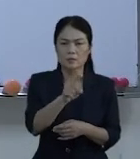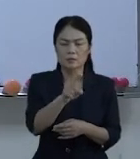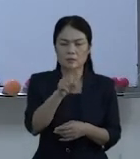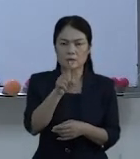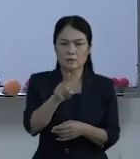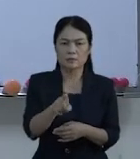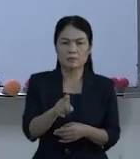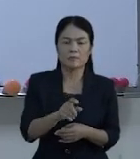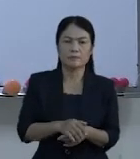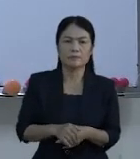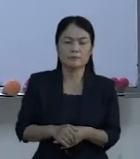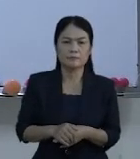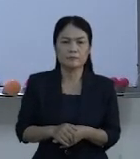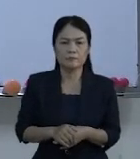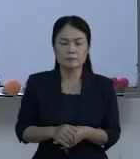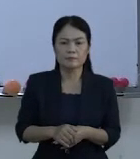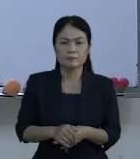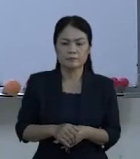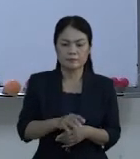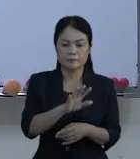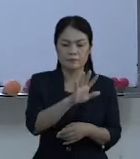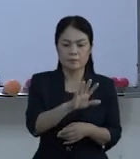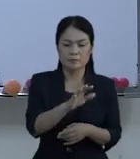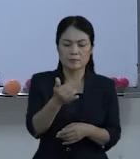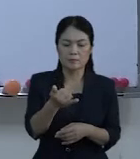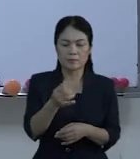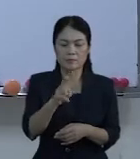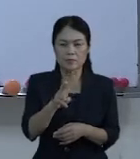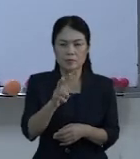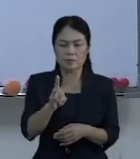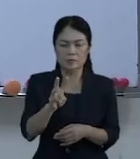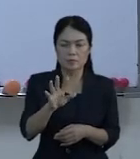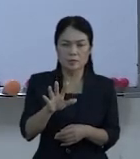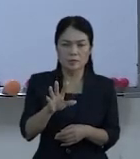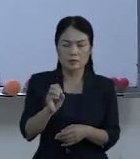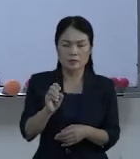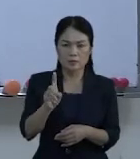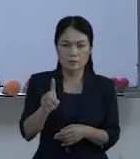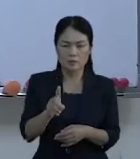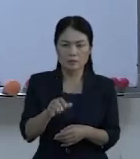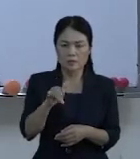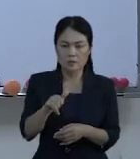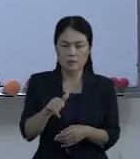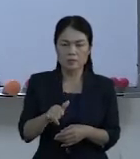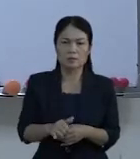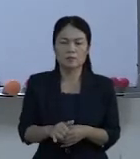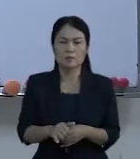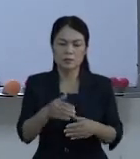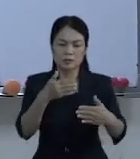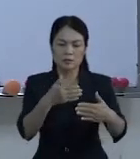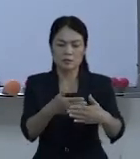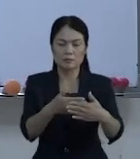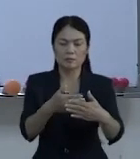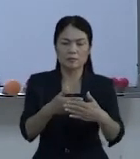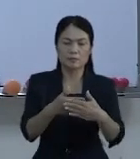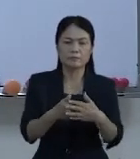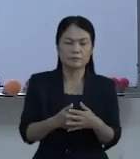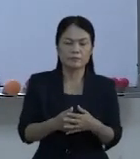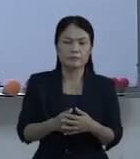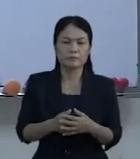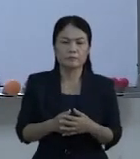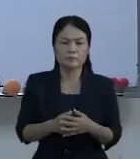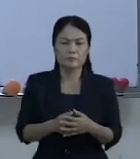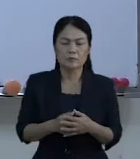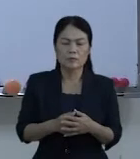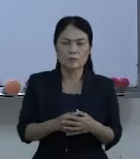thật ta. Pi, pram liên, bà mùi sáng, pi mơn, bây bón, pram rồi mùi, ngay việc thất nữ chất.